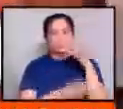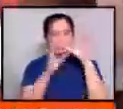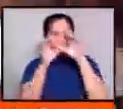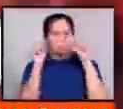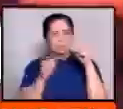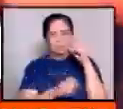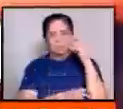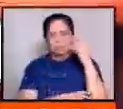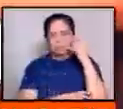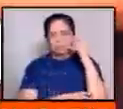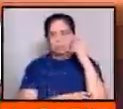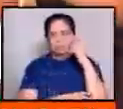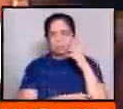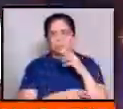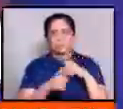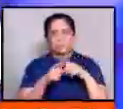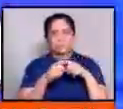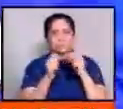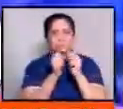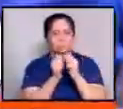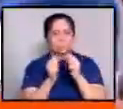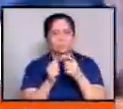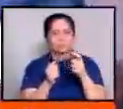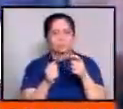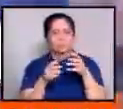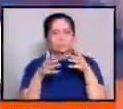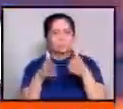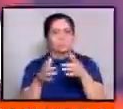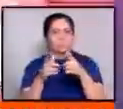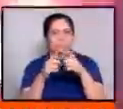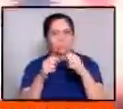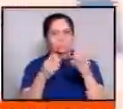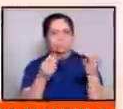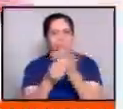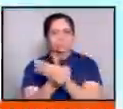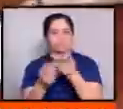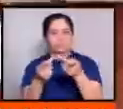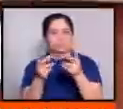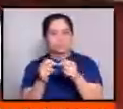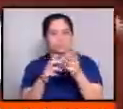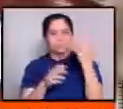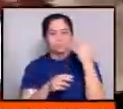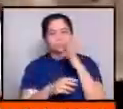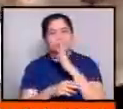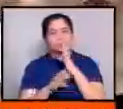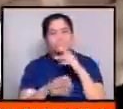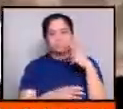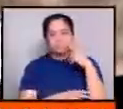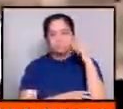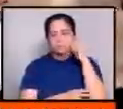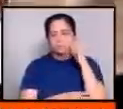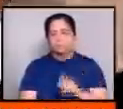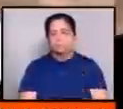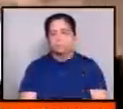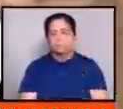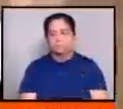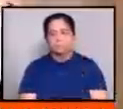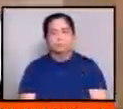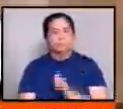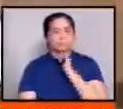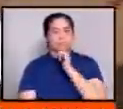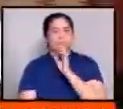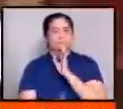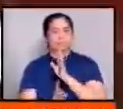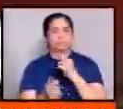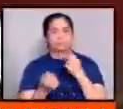si Romualdez. Isa rin siya sa mga naging instrumento para mapatalsik sa pwesto si dating Speaker Pantaleon Alvarez. Tumanggi